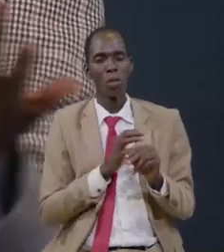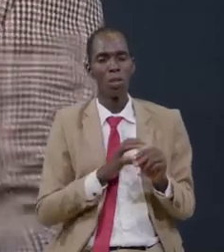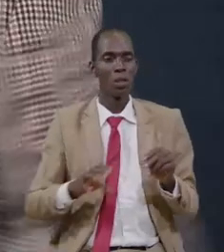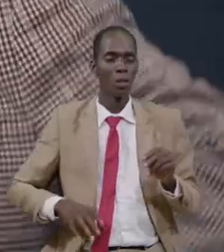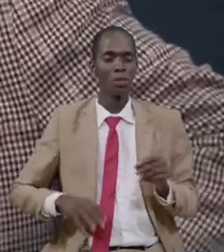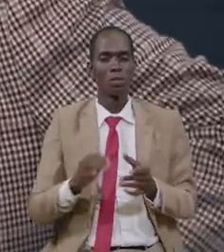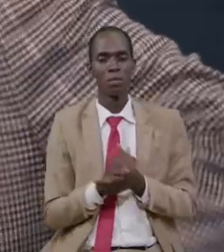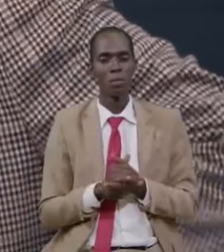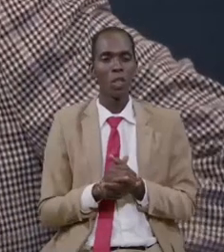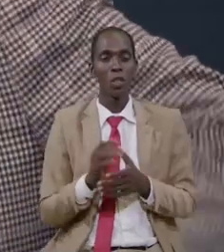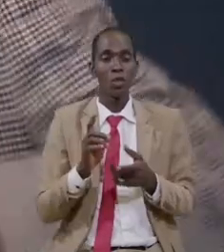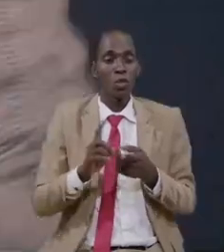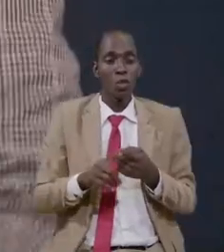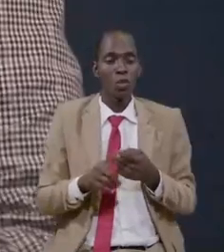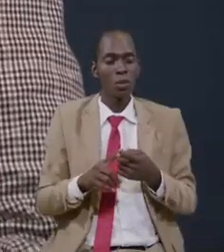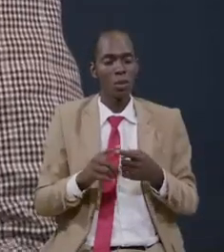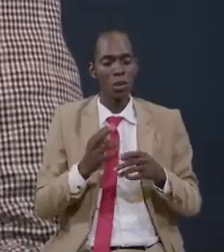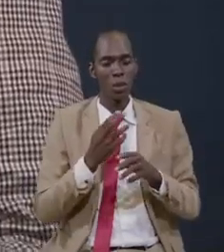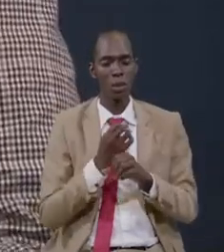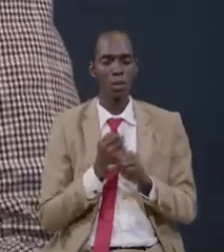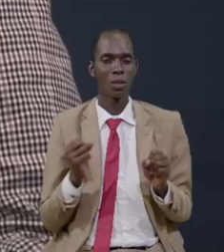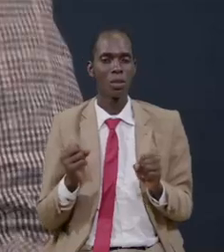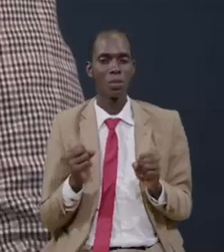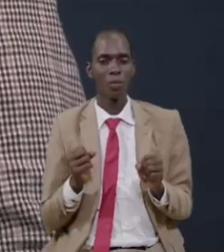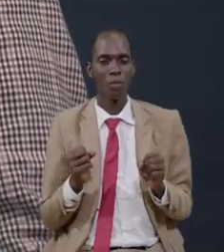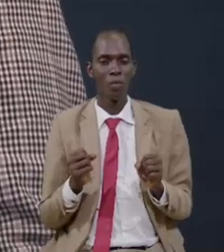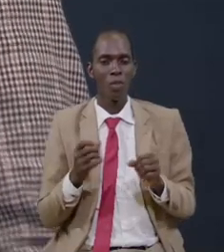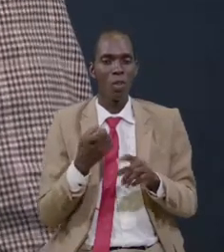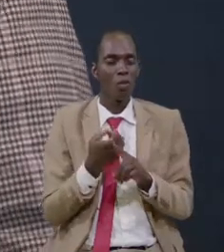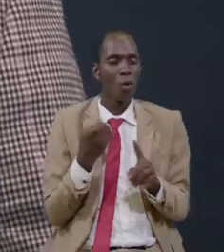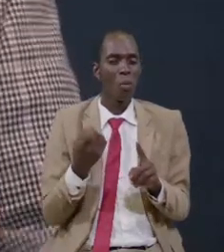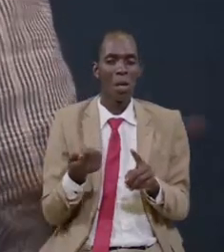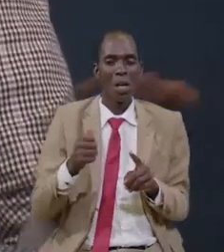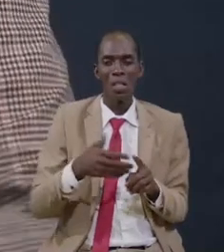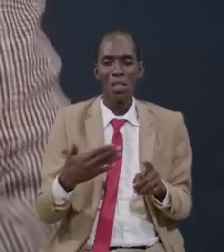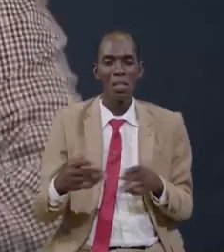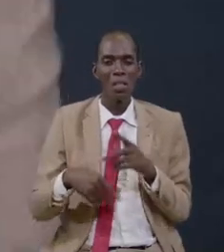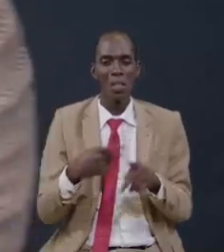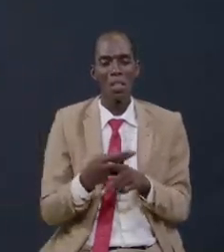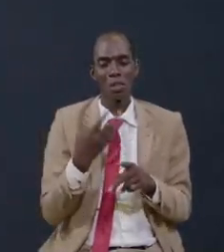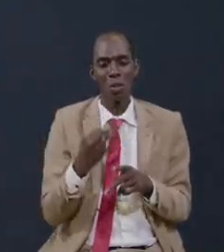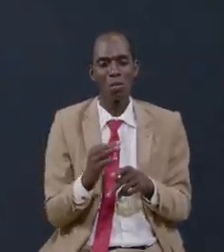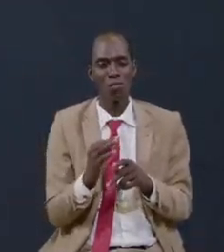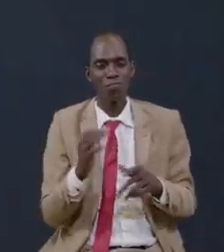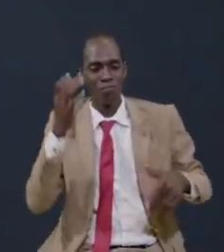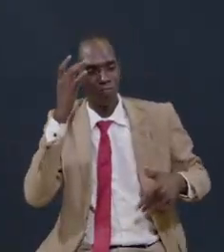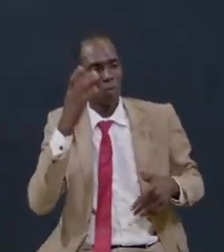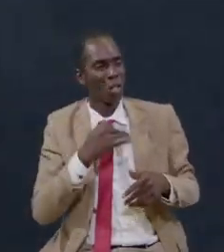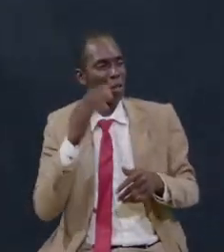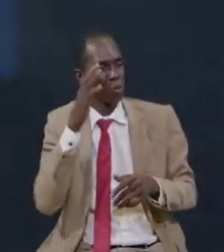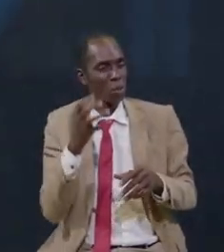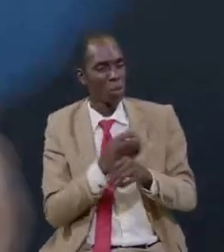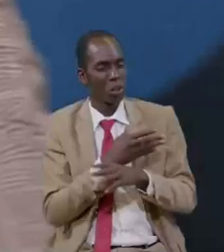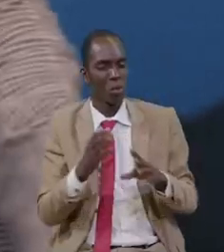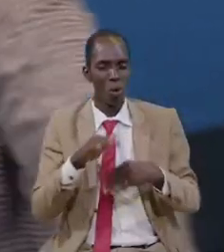maladie, pour me racheter de toute infirmité, et pour ôter toutes mes maladies, est-ce que